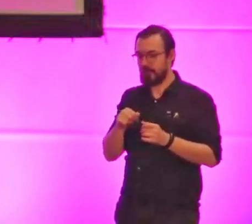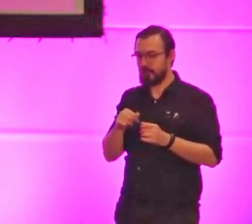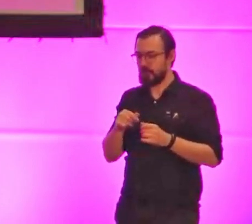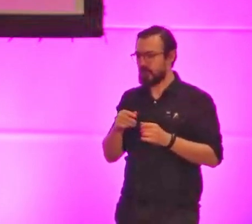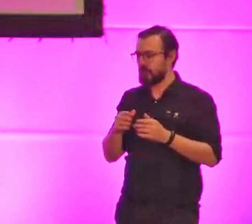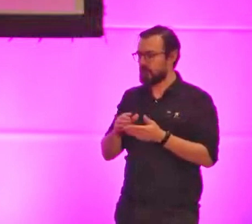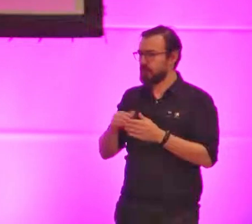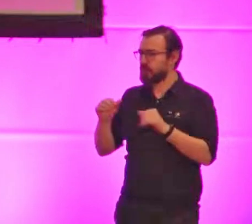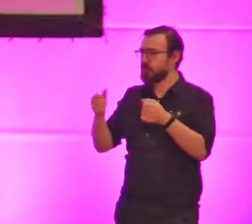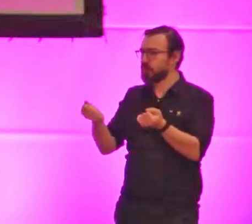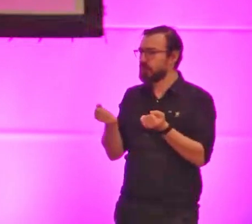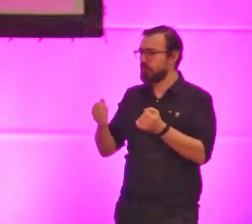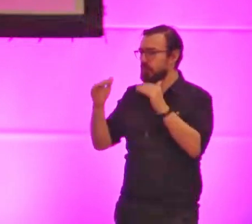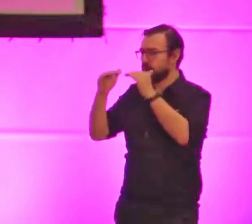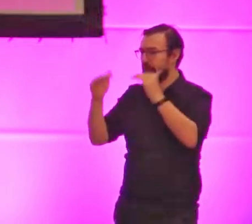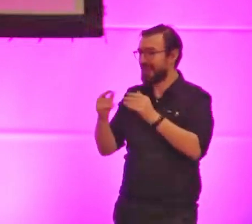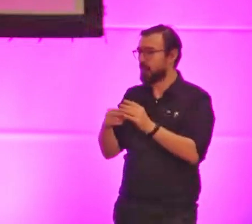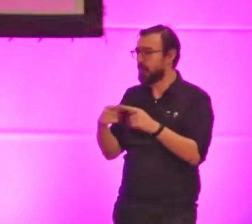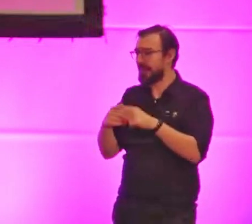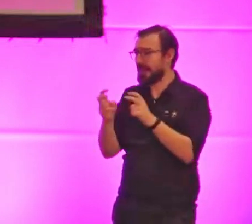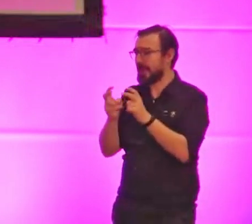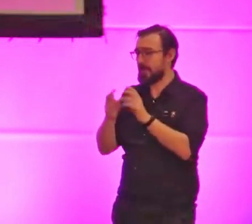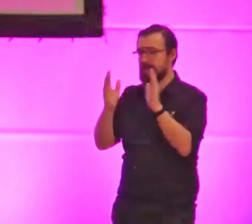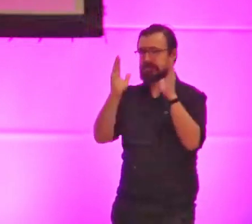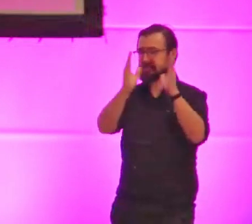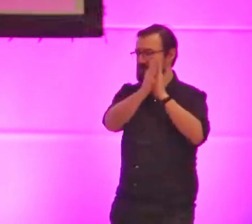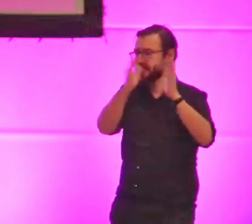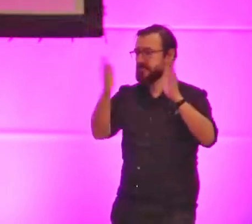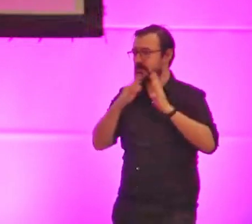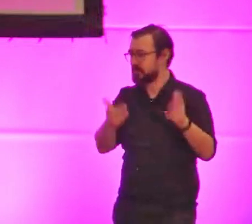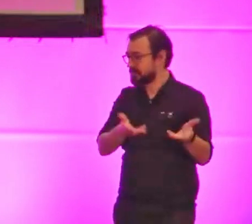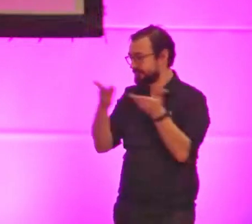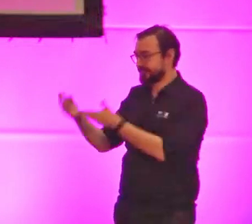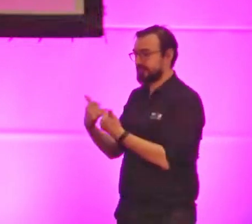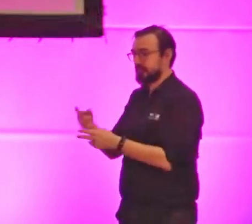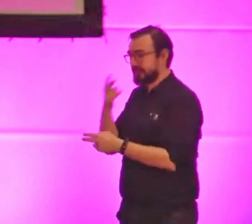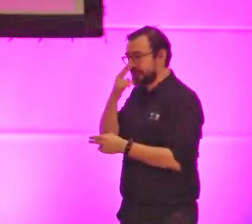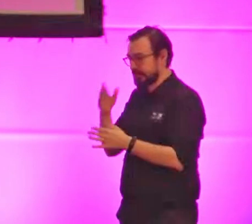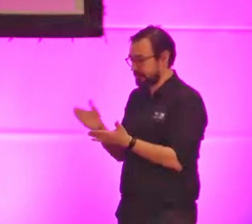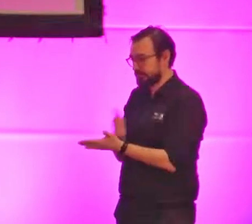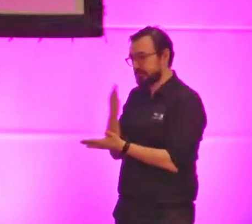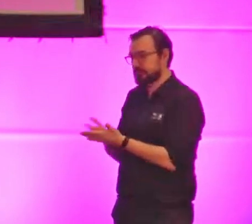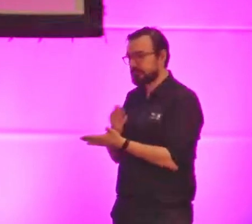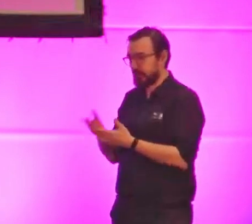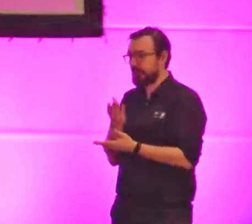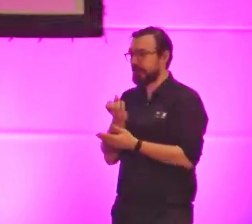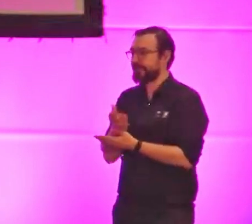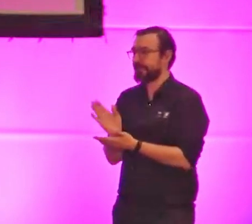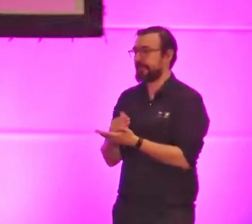hylla efter hylla med pärmar. Som de fick titta i och begära ut